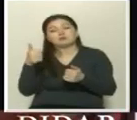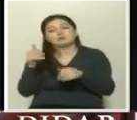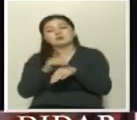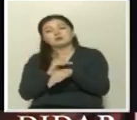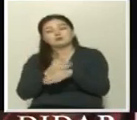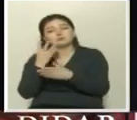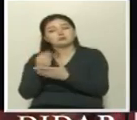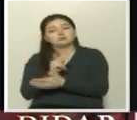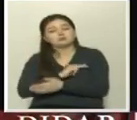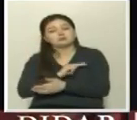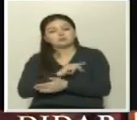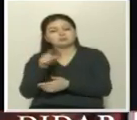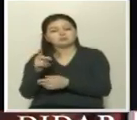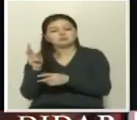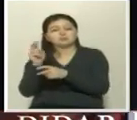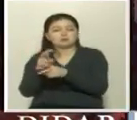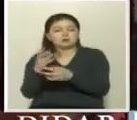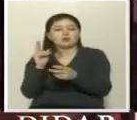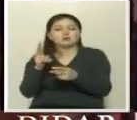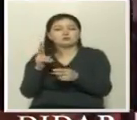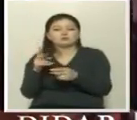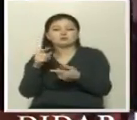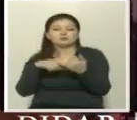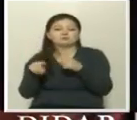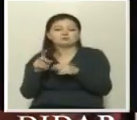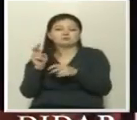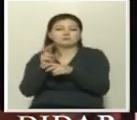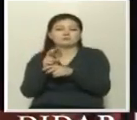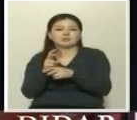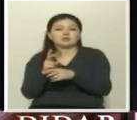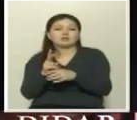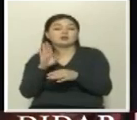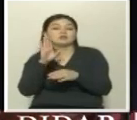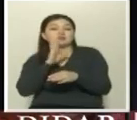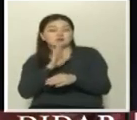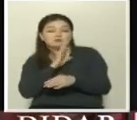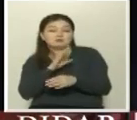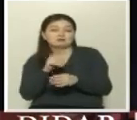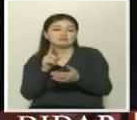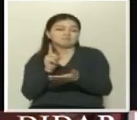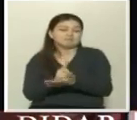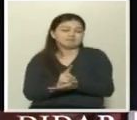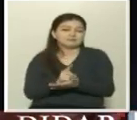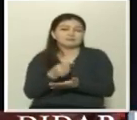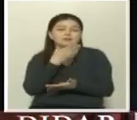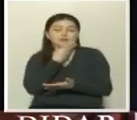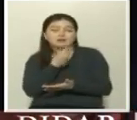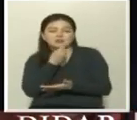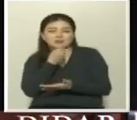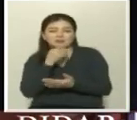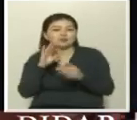молодым актерам которые приходят в наш театр Я думаю что женщина должна быть красивой не только